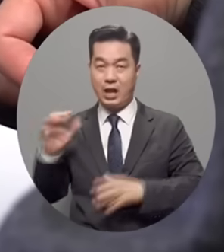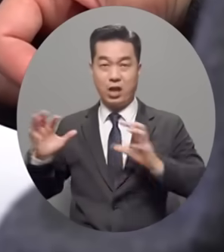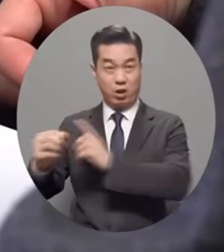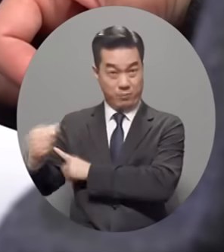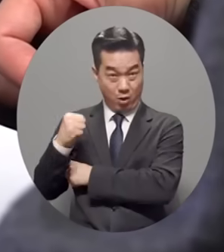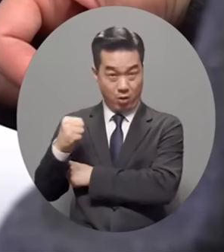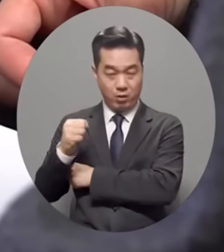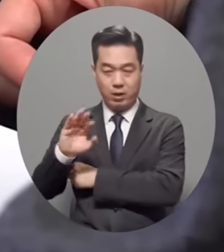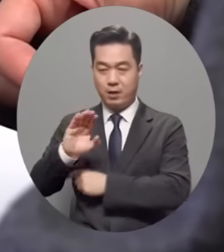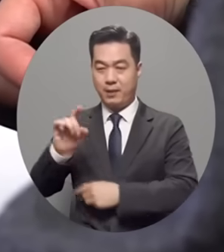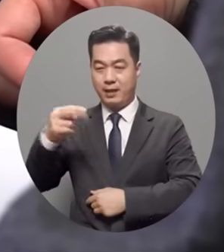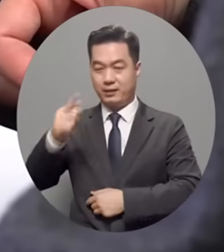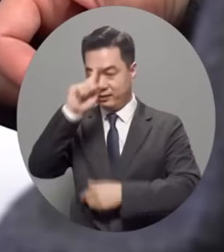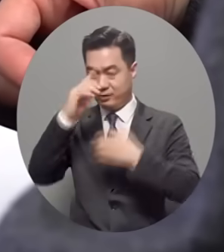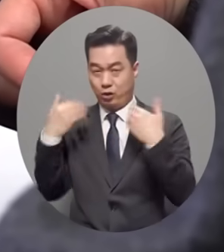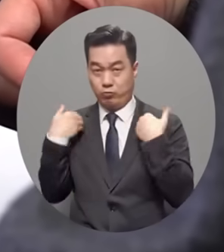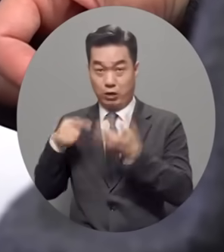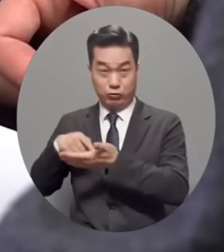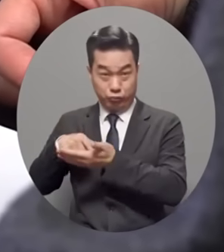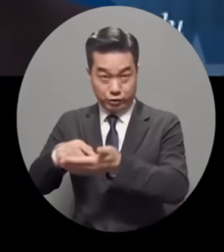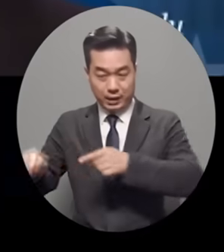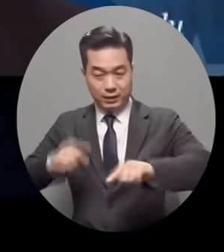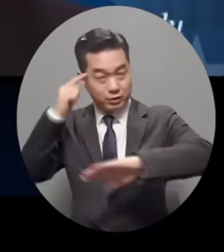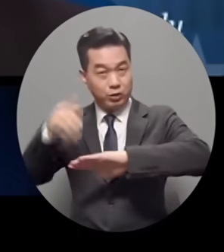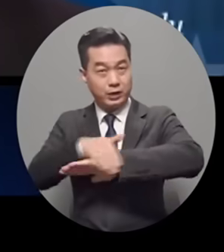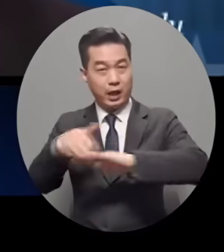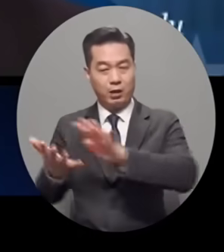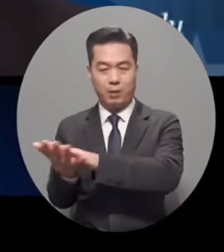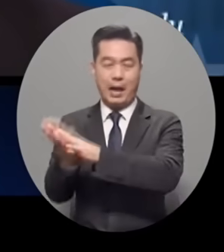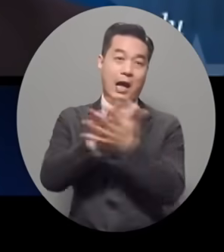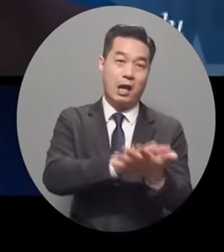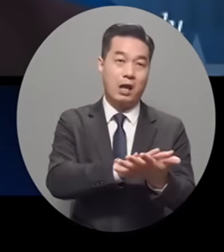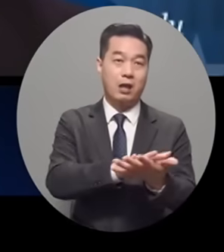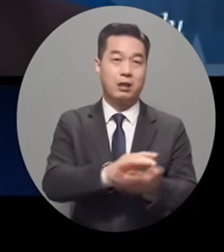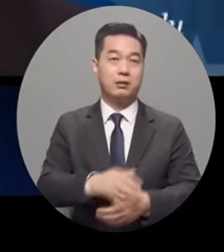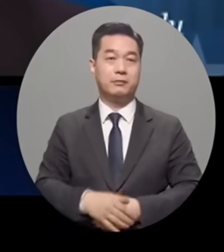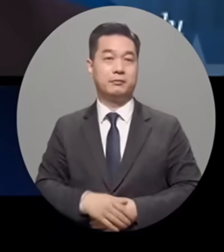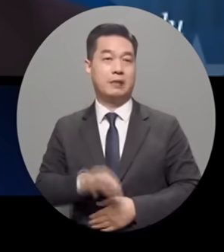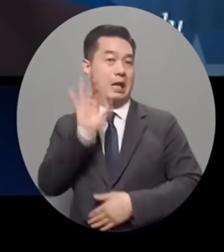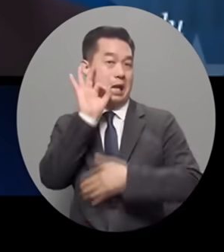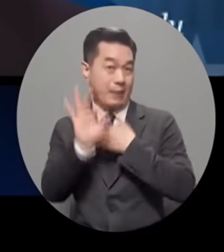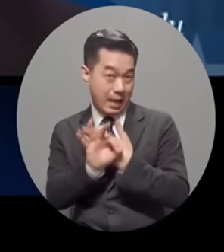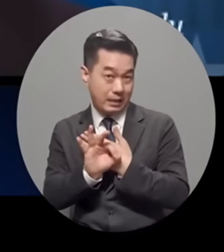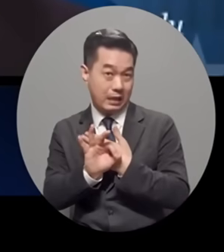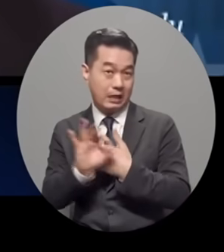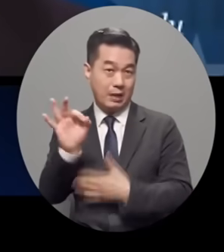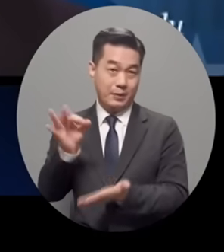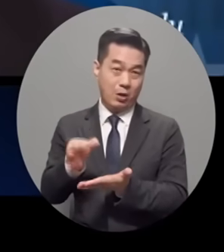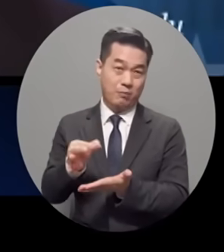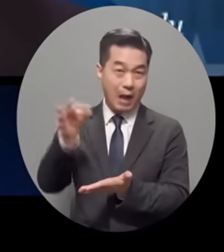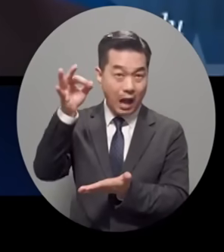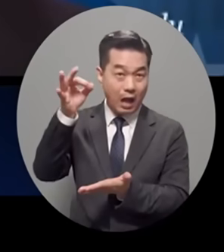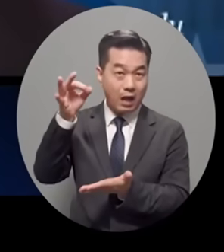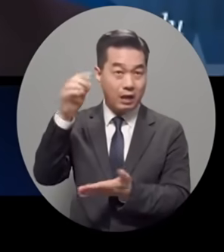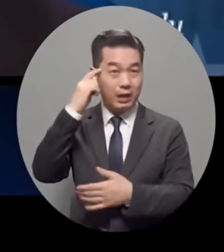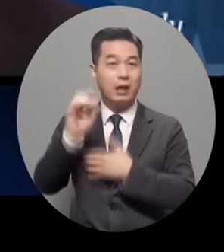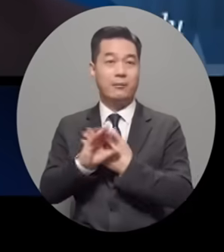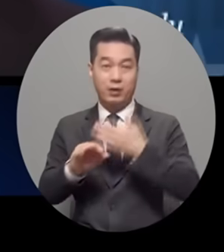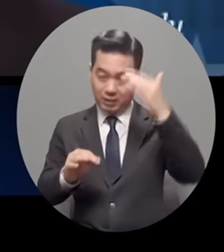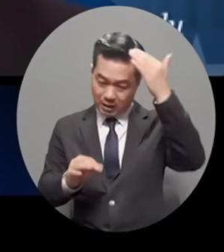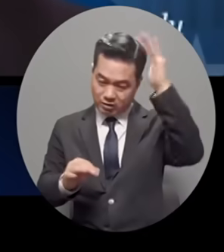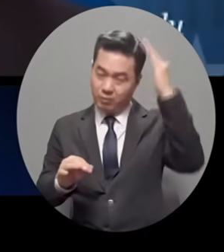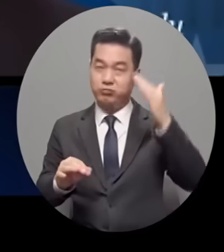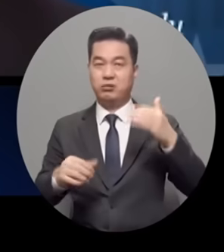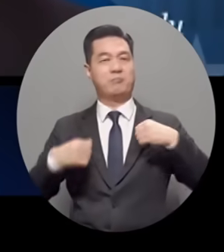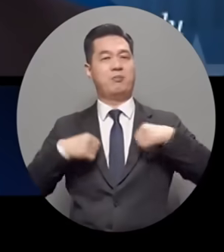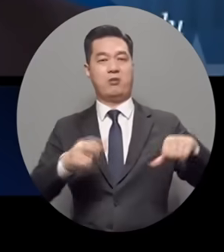추진한 정책도 달라질 전망입니다. If they're too costly, he may decide to suspend some of those exercises. So these are things that are